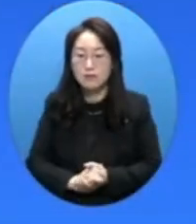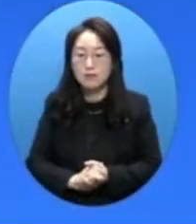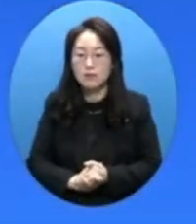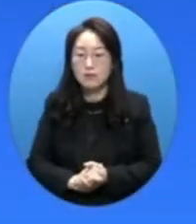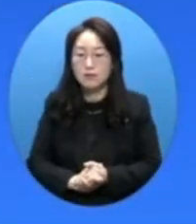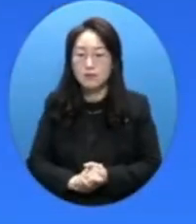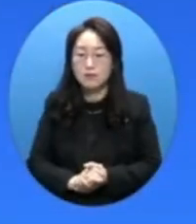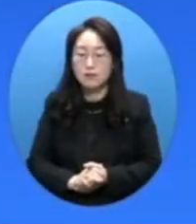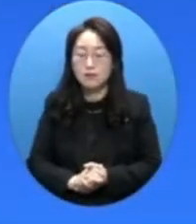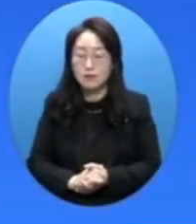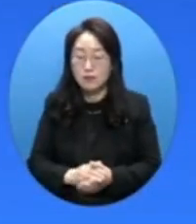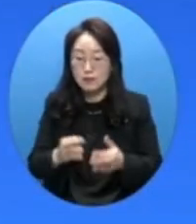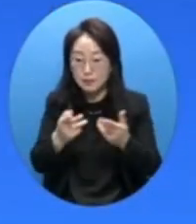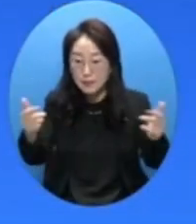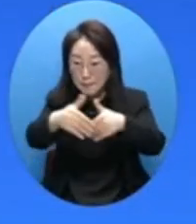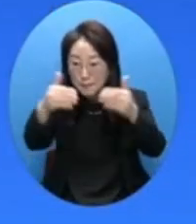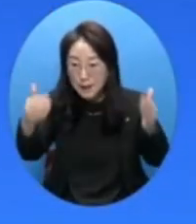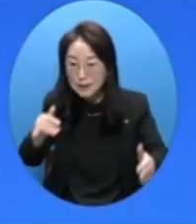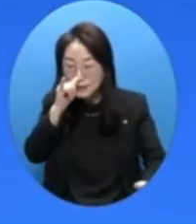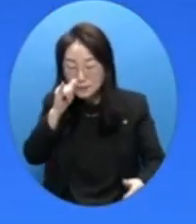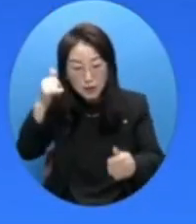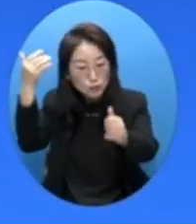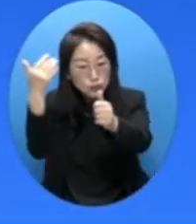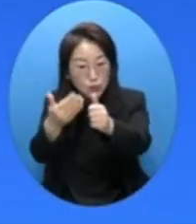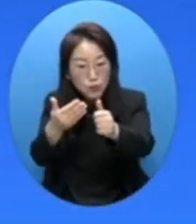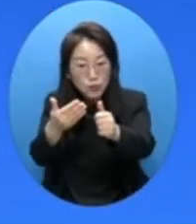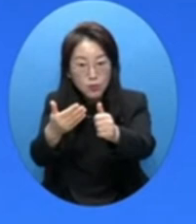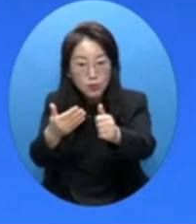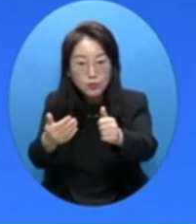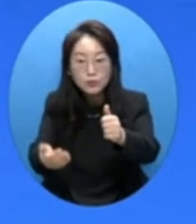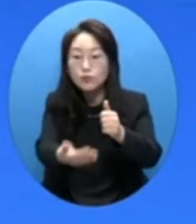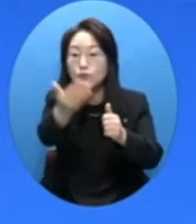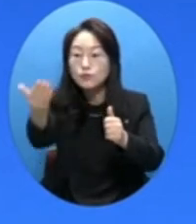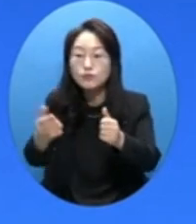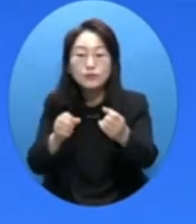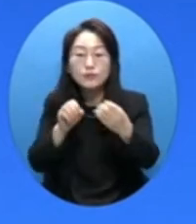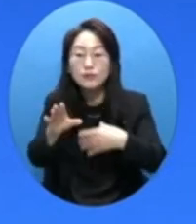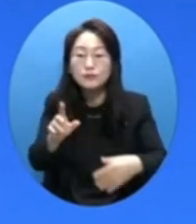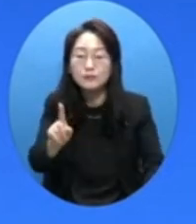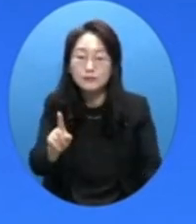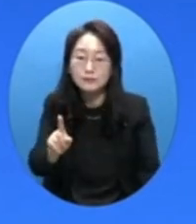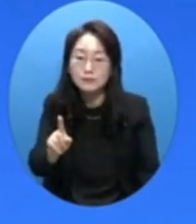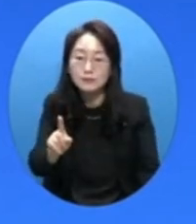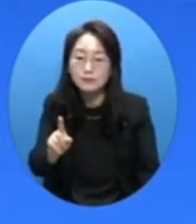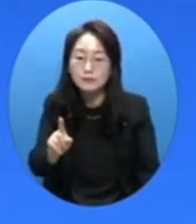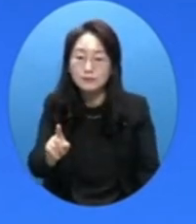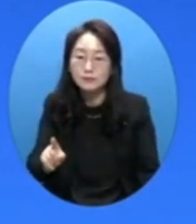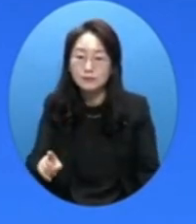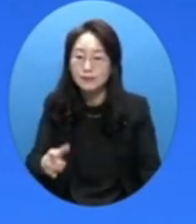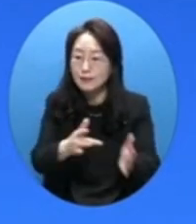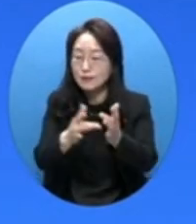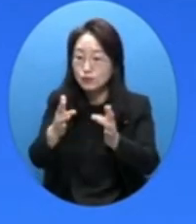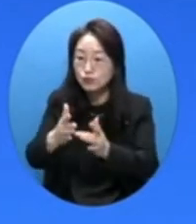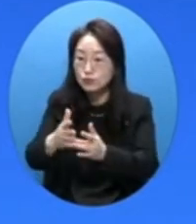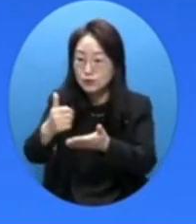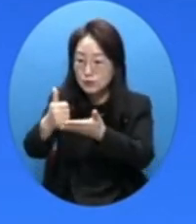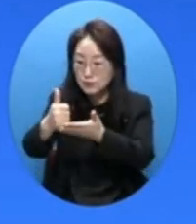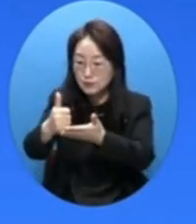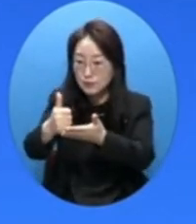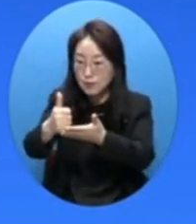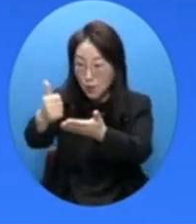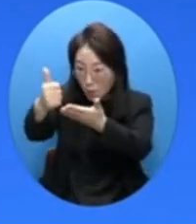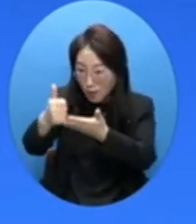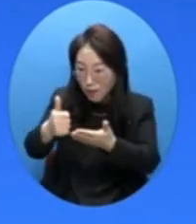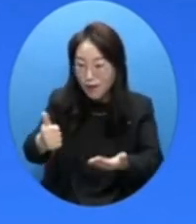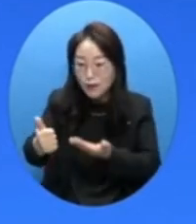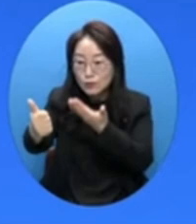우리의 오셔서 빈방이 있습니다 있습니까 물어볼 때 우리는 어떻게 답변하겠습니까 예수님께 내 아들을